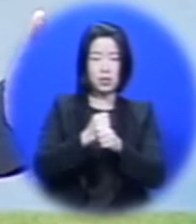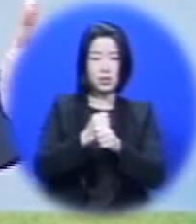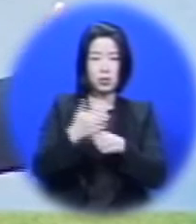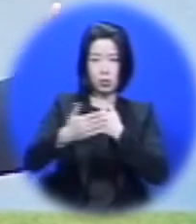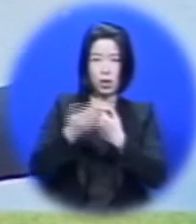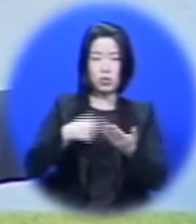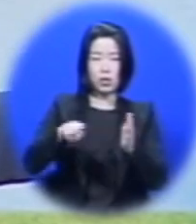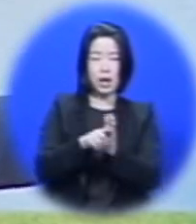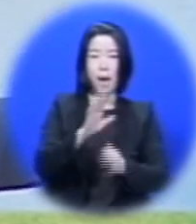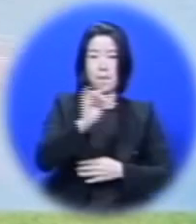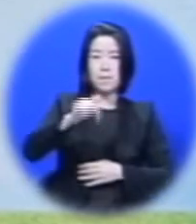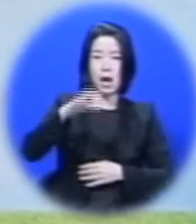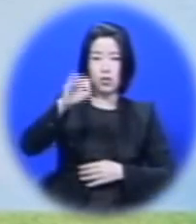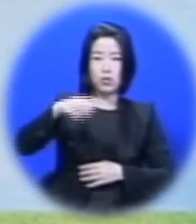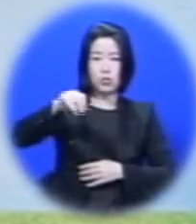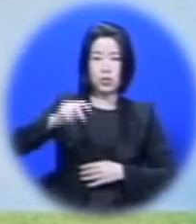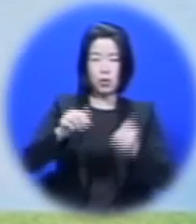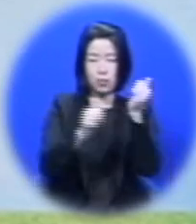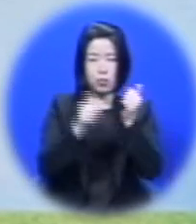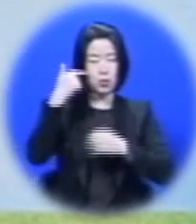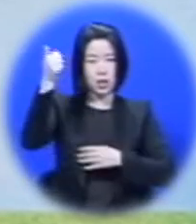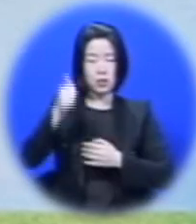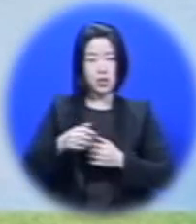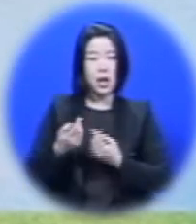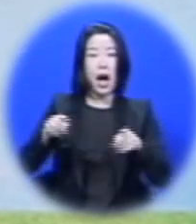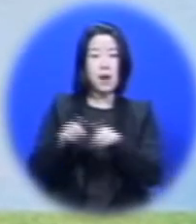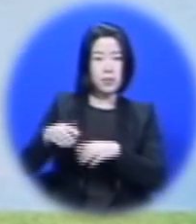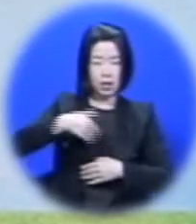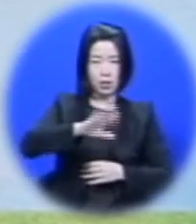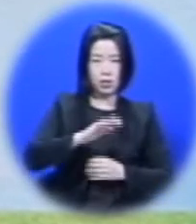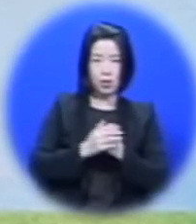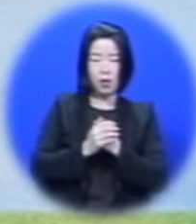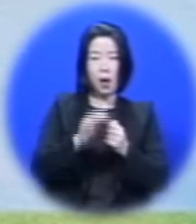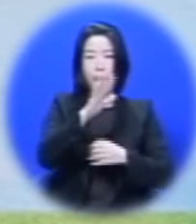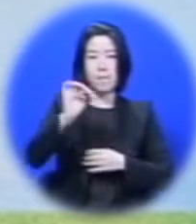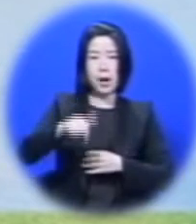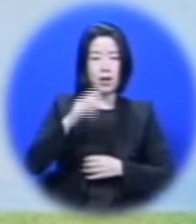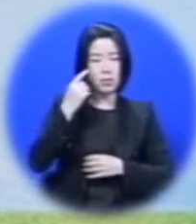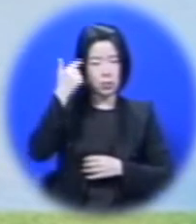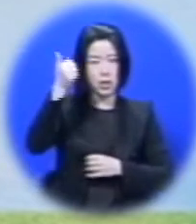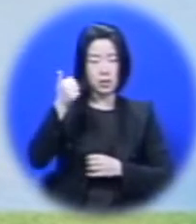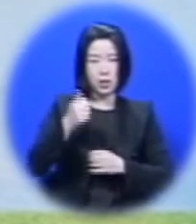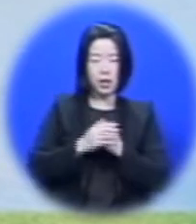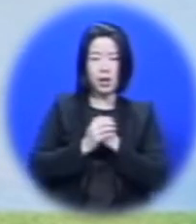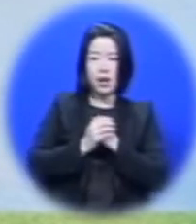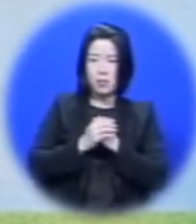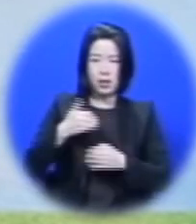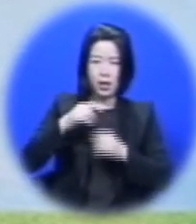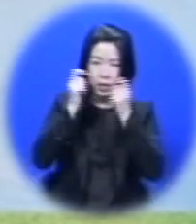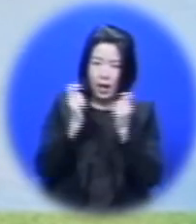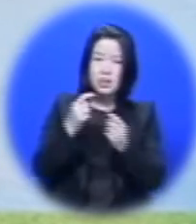박우영 목사님, 부목사님이 같이 따라갔습니다. 제가 박우영 목사님께 말씀을 드렸어요. 아주 지극히 개인적인